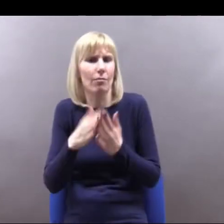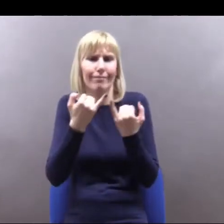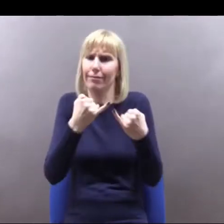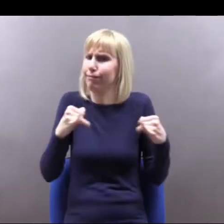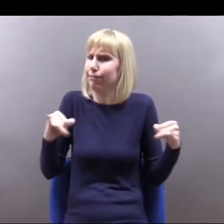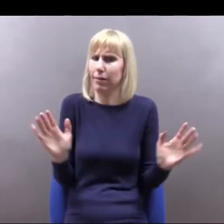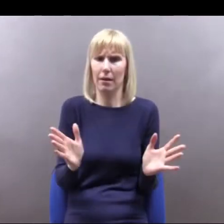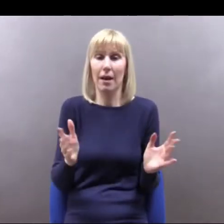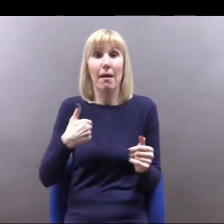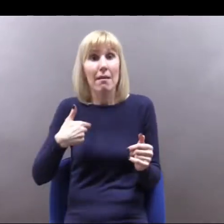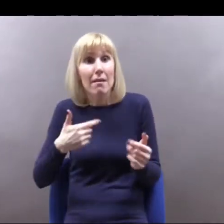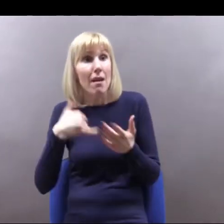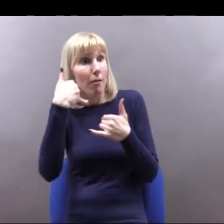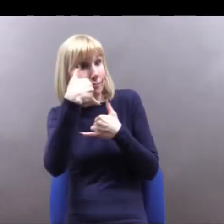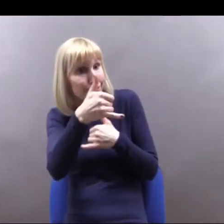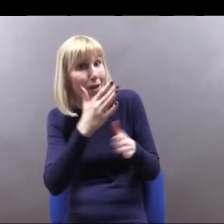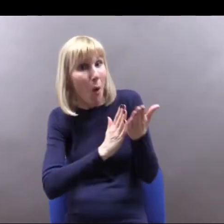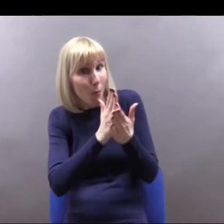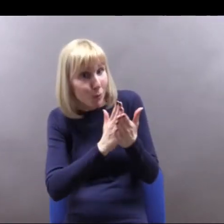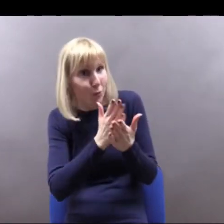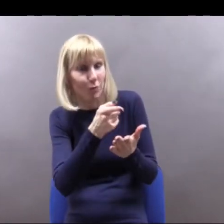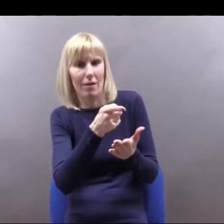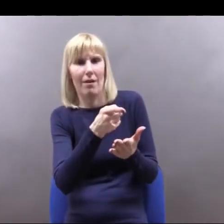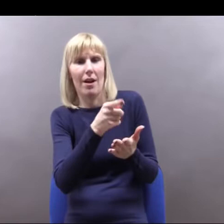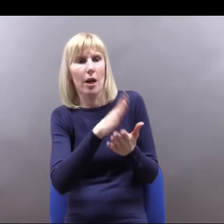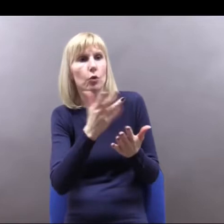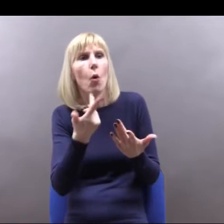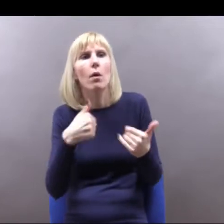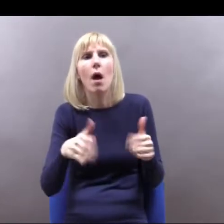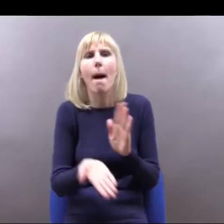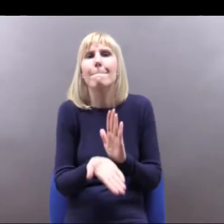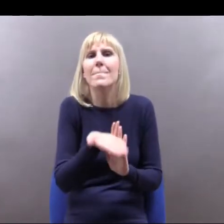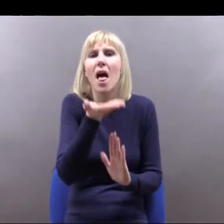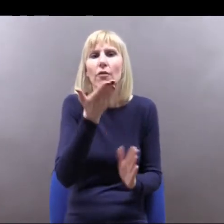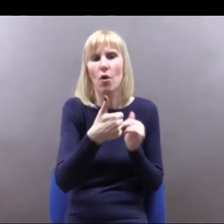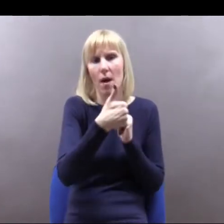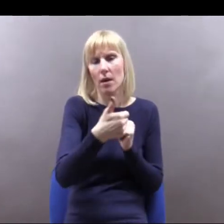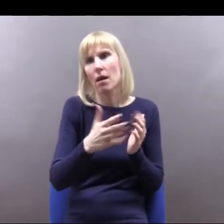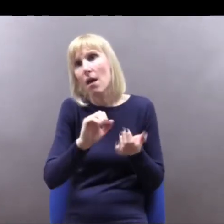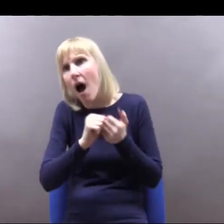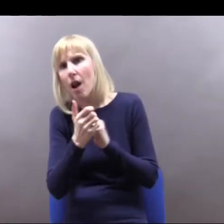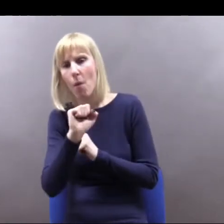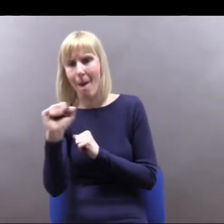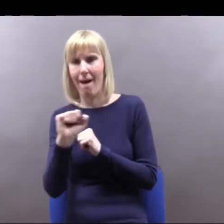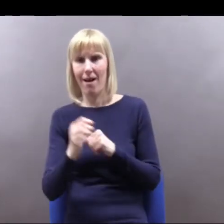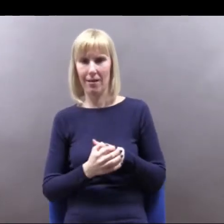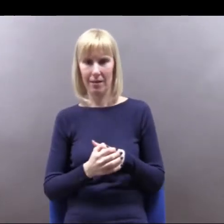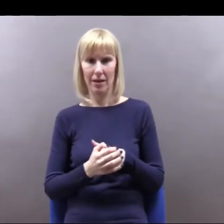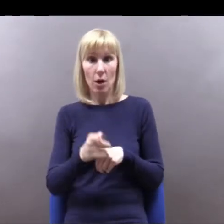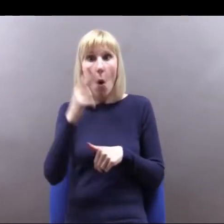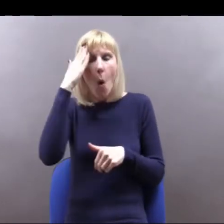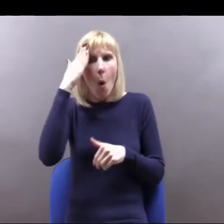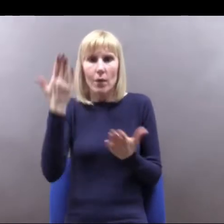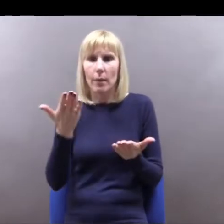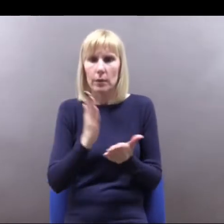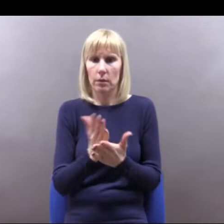dyskusji, a pan to jest przy tym wejściu czy przy tym, tak? Tutaj, no tutaj ten moment ustalania lokalizacji psuje trochę ogólny